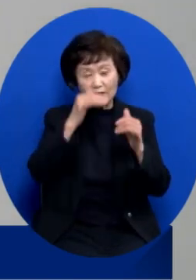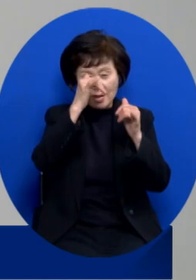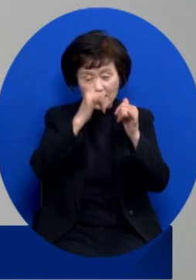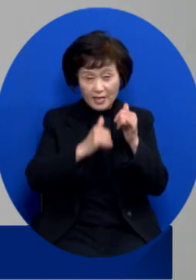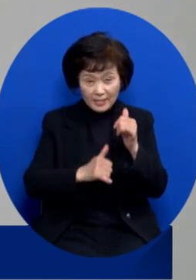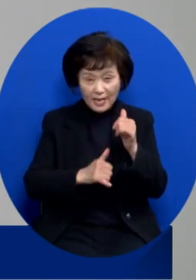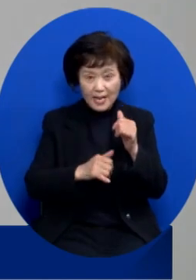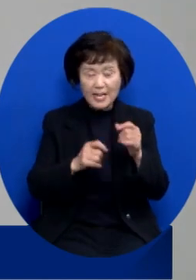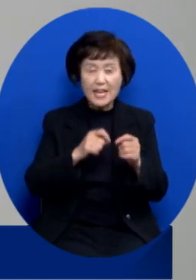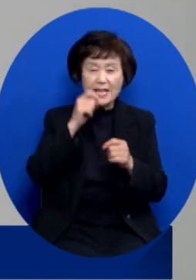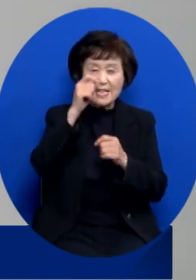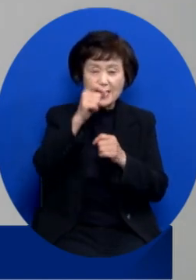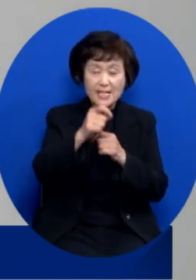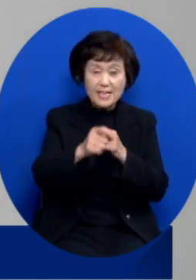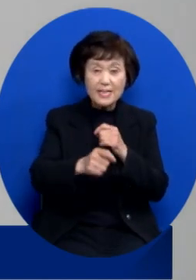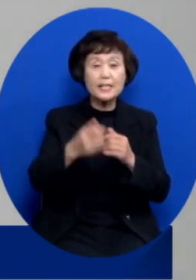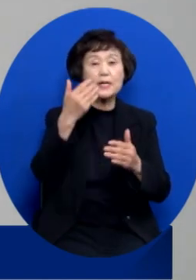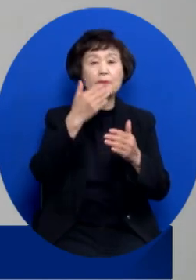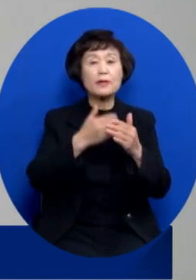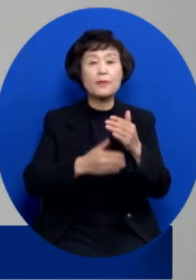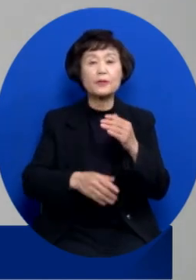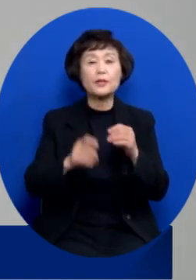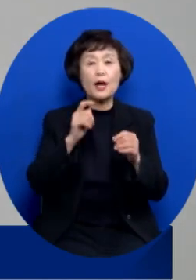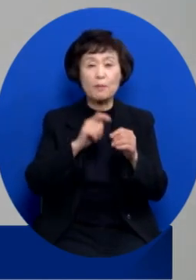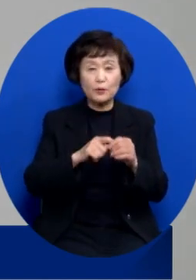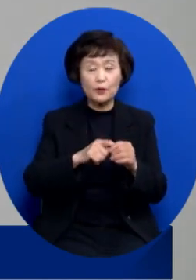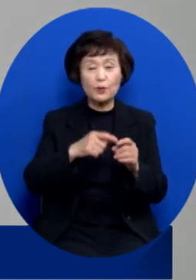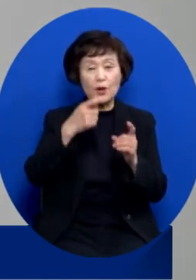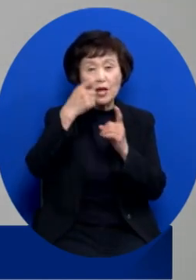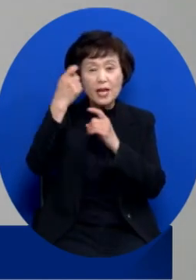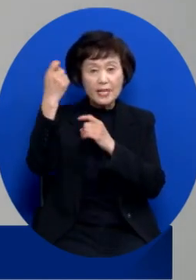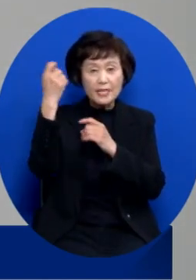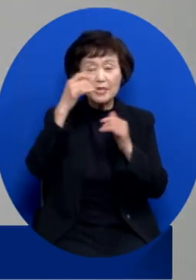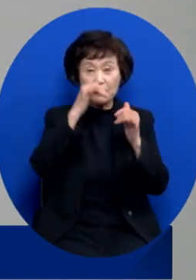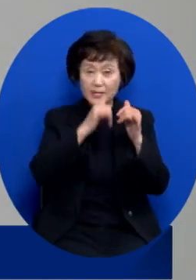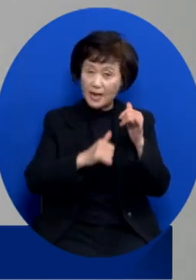영상으로 역사의 길이 남기고자